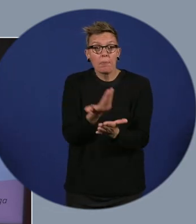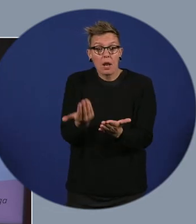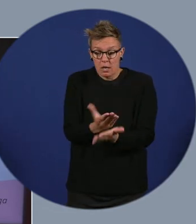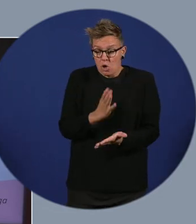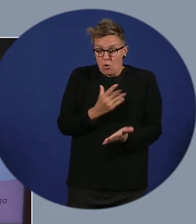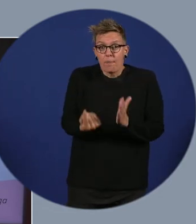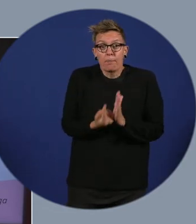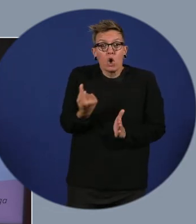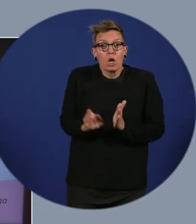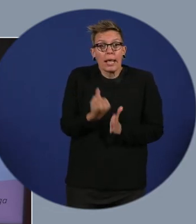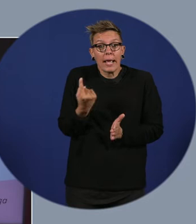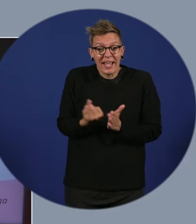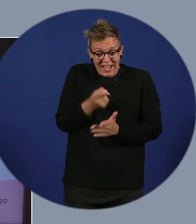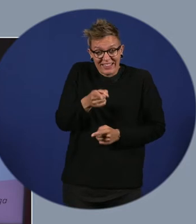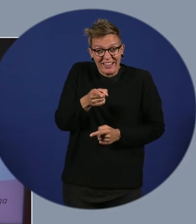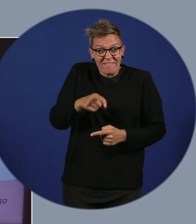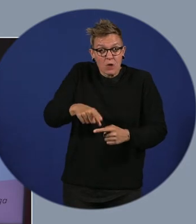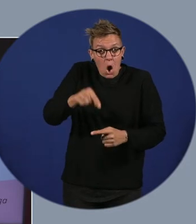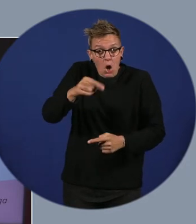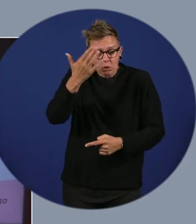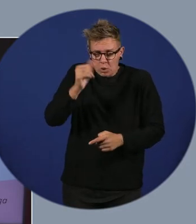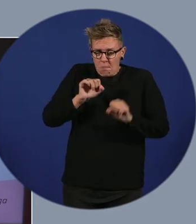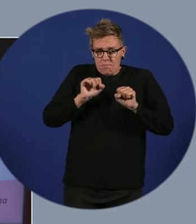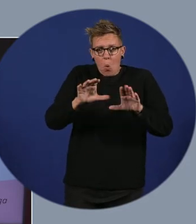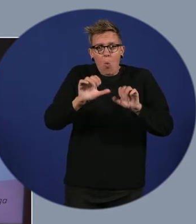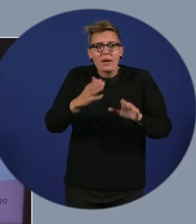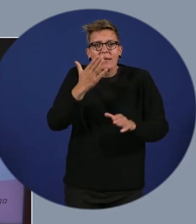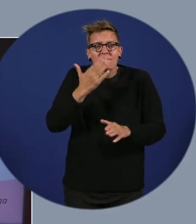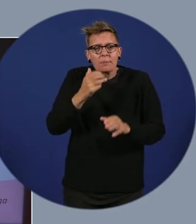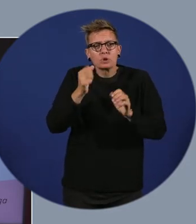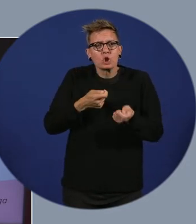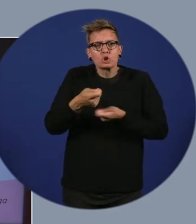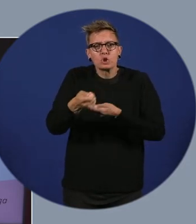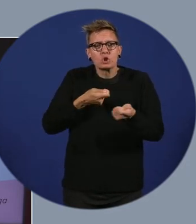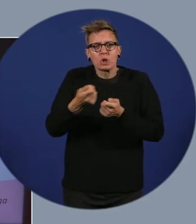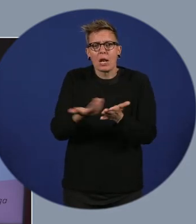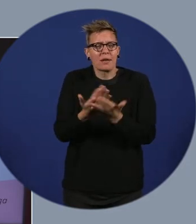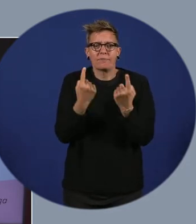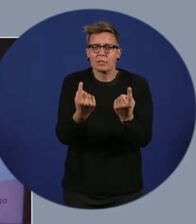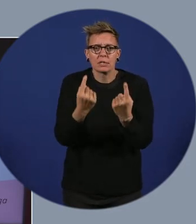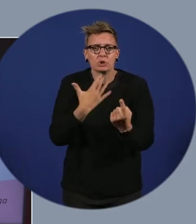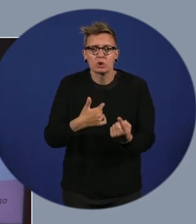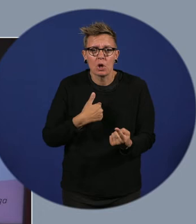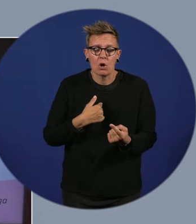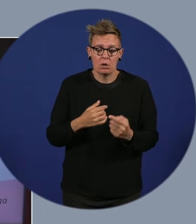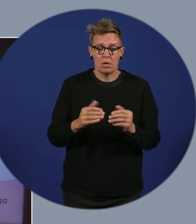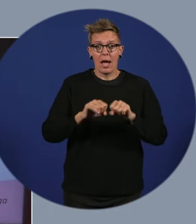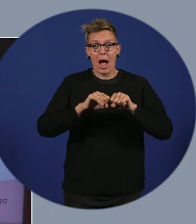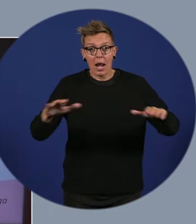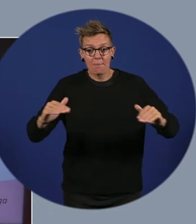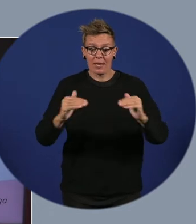har möjlighet att i ett val påverka vilka som ska styra. Det är en fantastisk idé. Det här med allmän och lika rösträtt